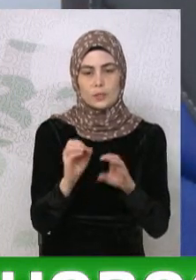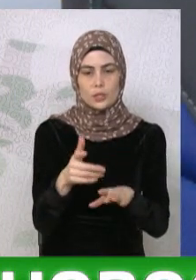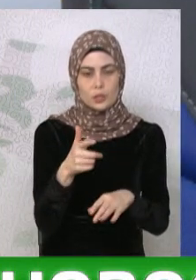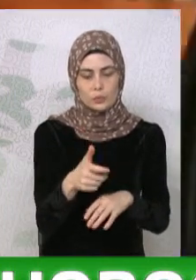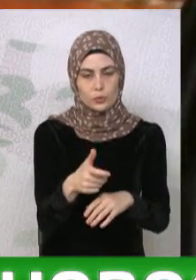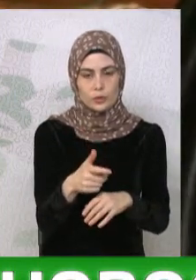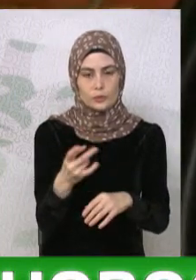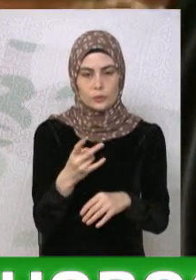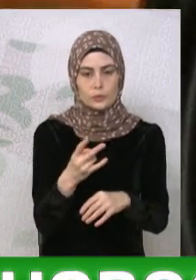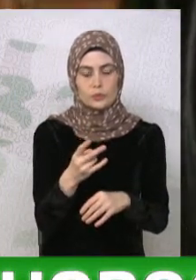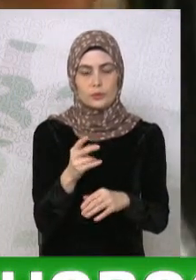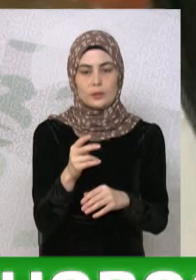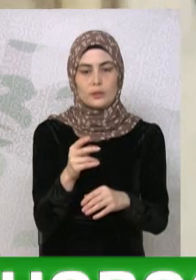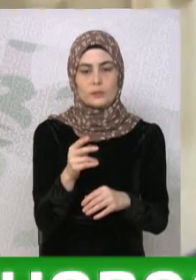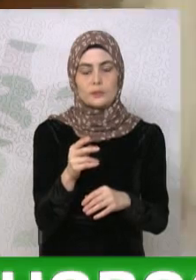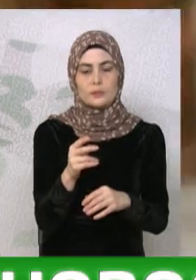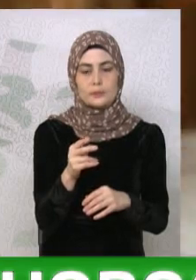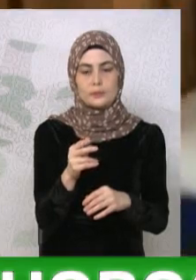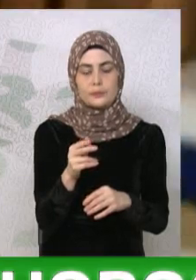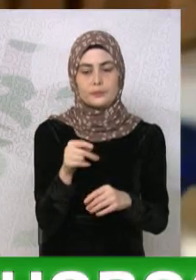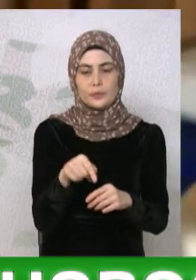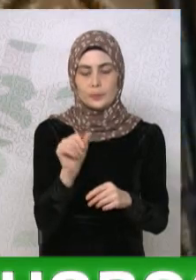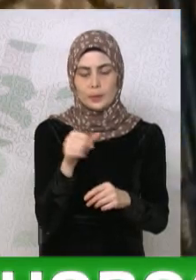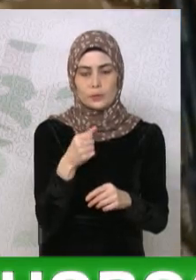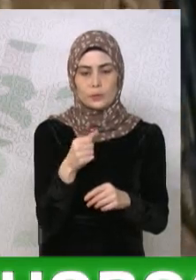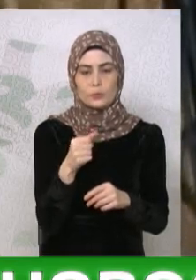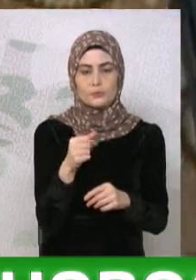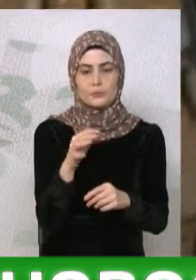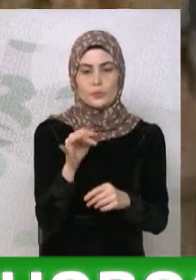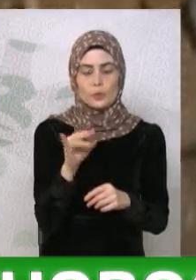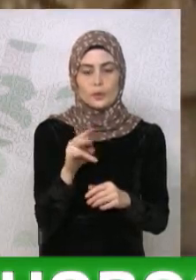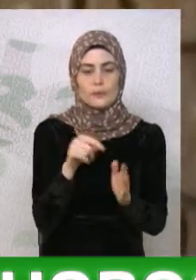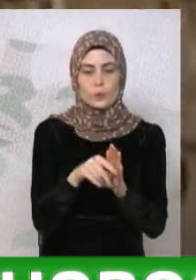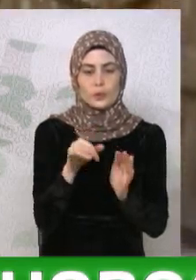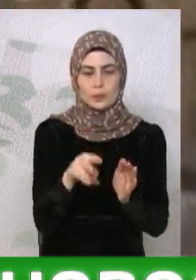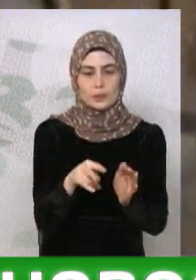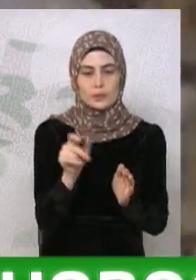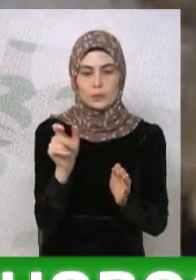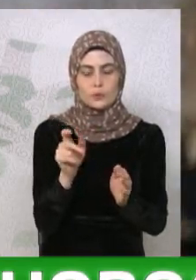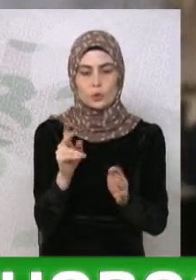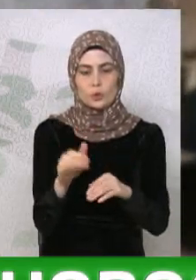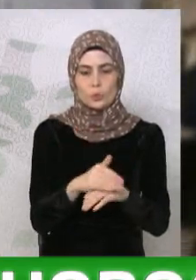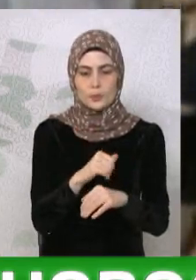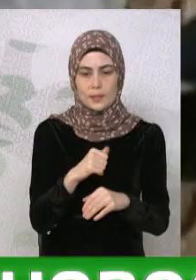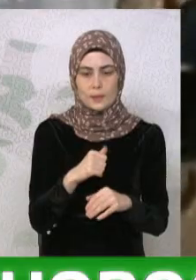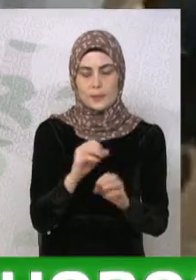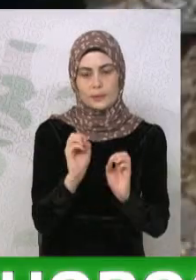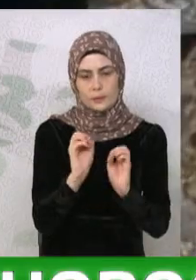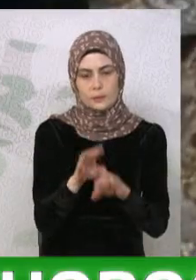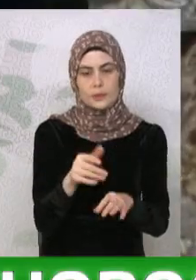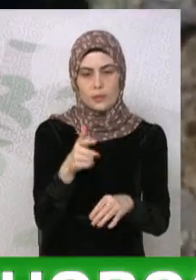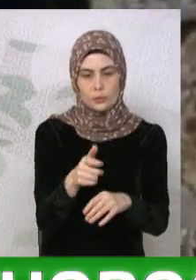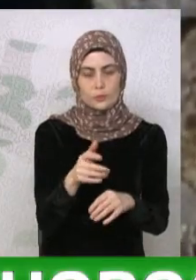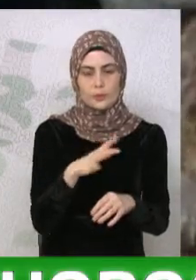с постановлением правительства Ингушетии. В текущем году в органы внутренних дел республики гражданами добровольно на возмездной основе